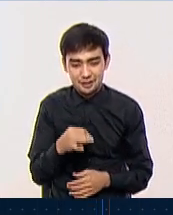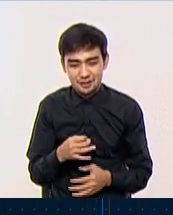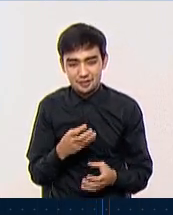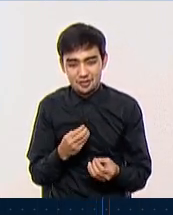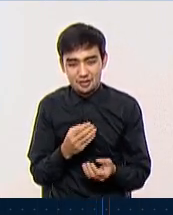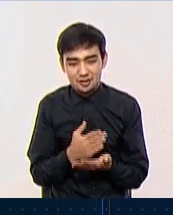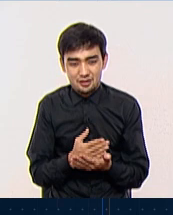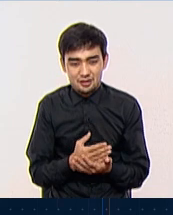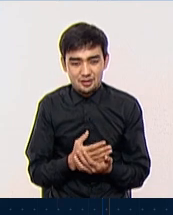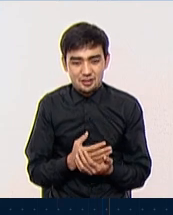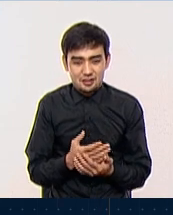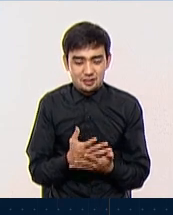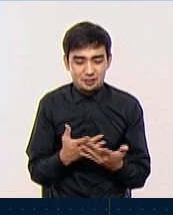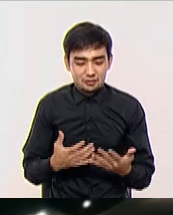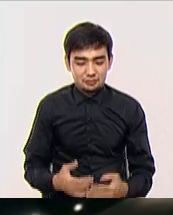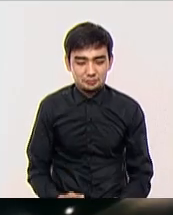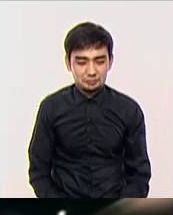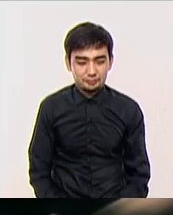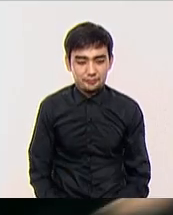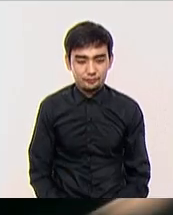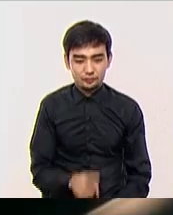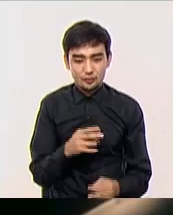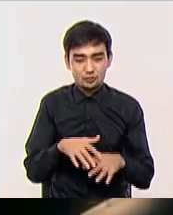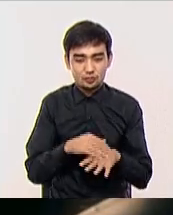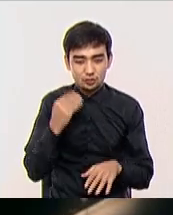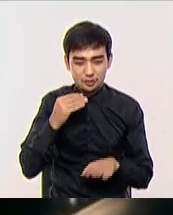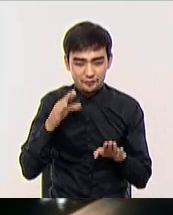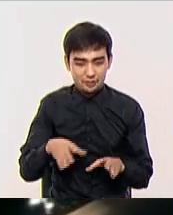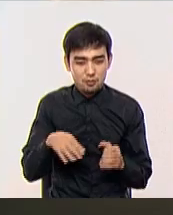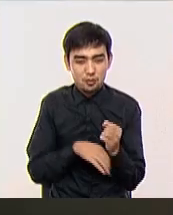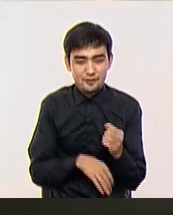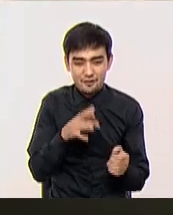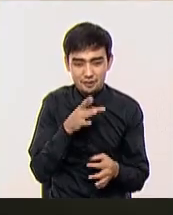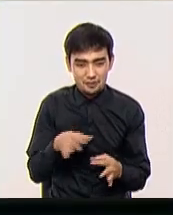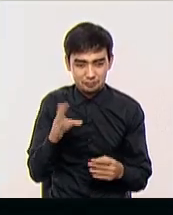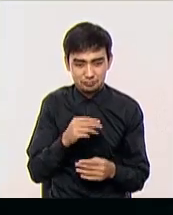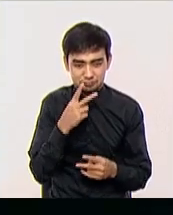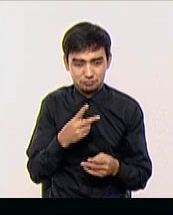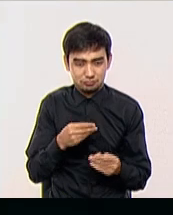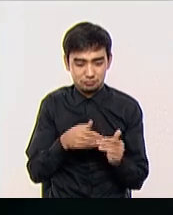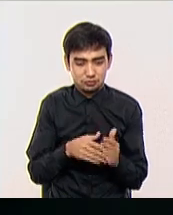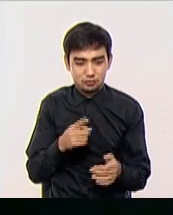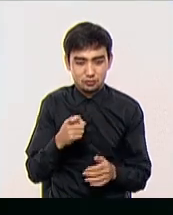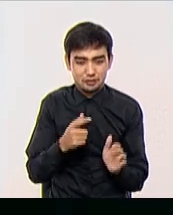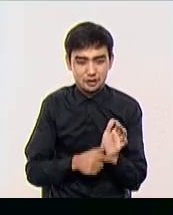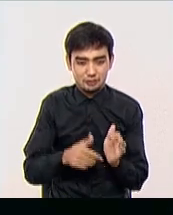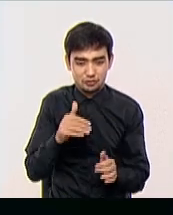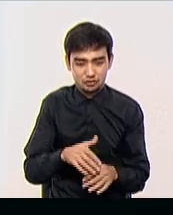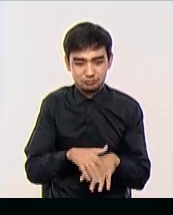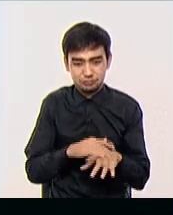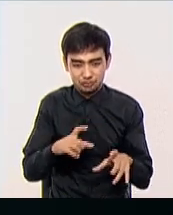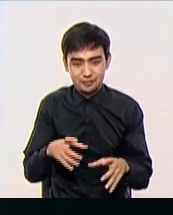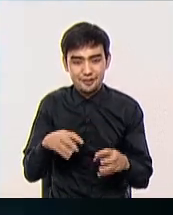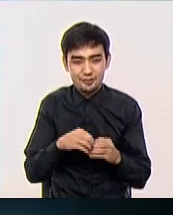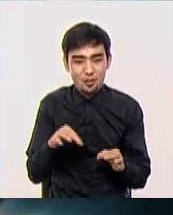Там несколько десятков миллионов нам обошлось. Население Туркестана, по последним данным, не превышает 170 000 человек.